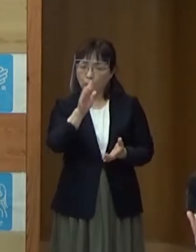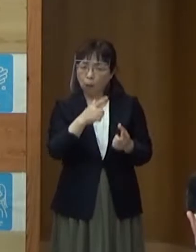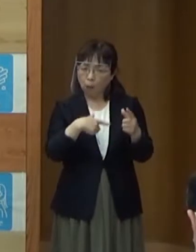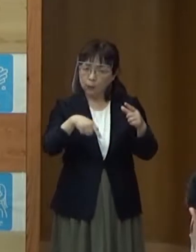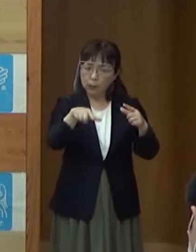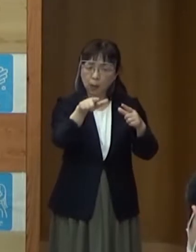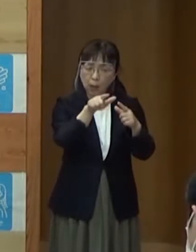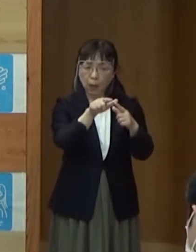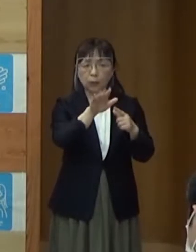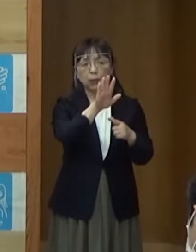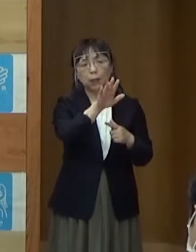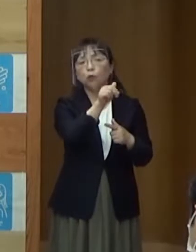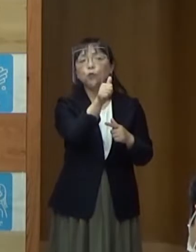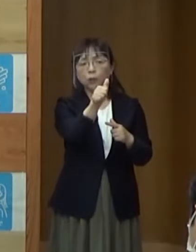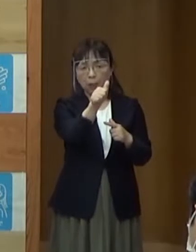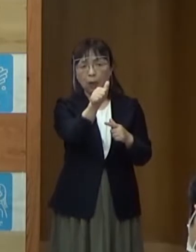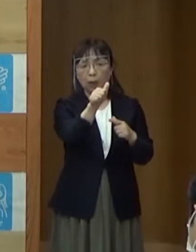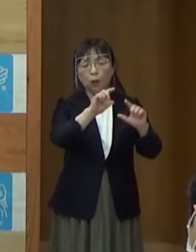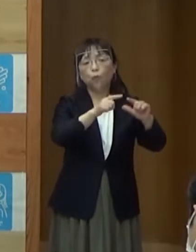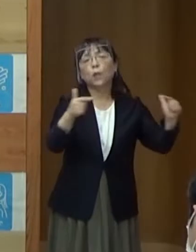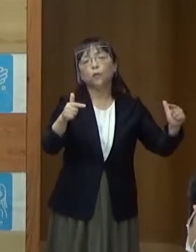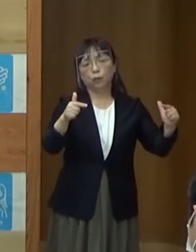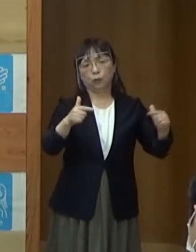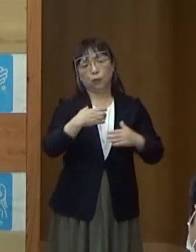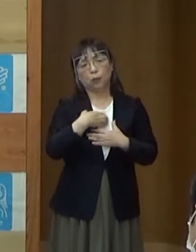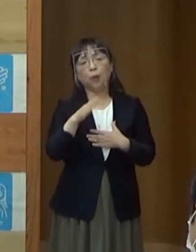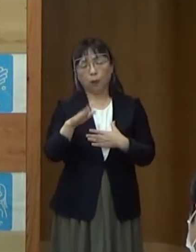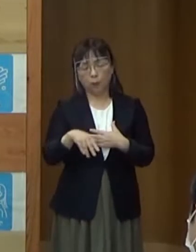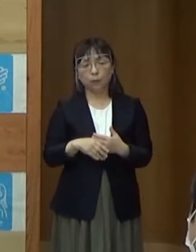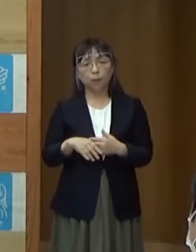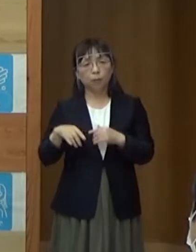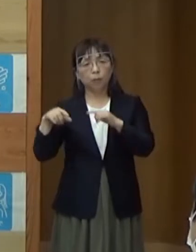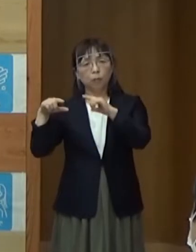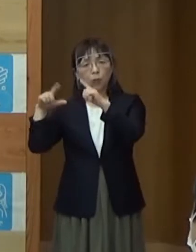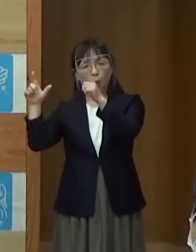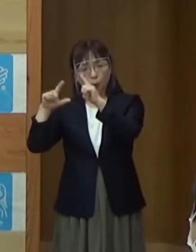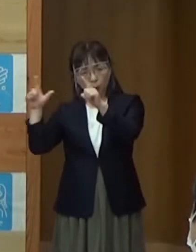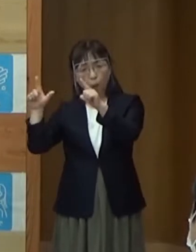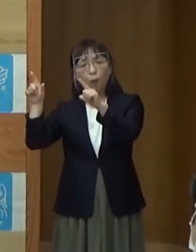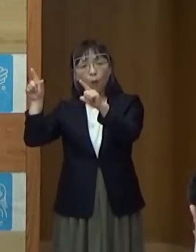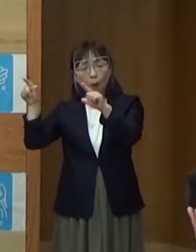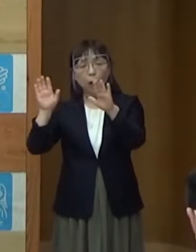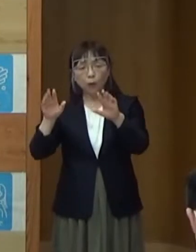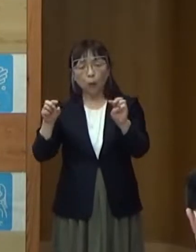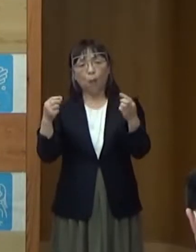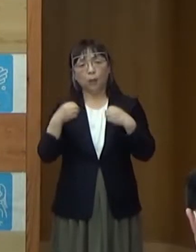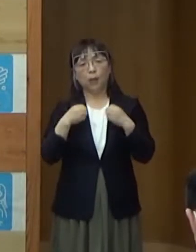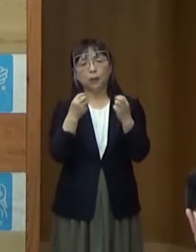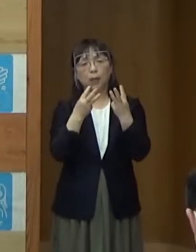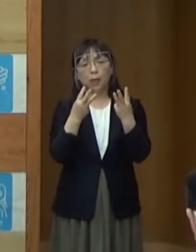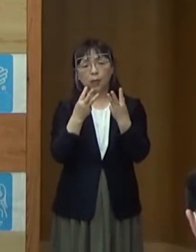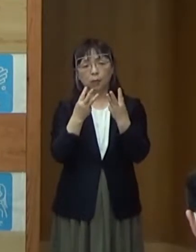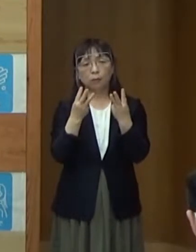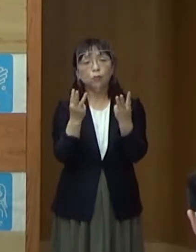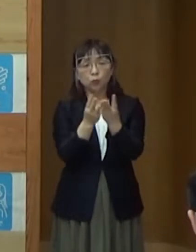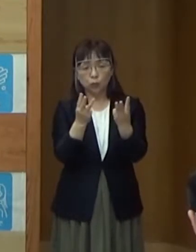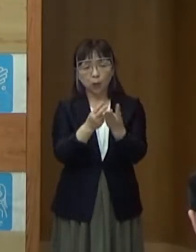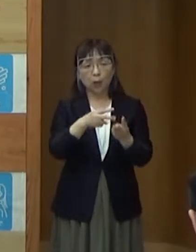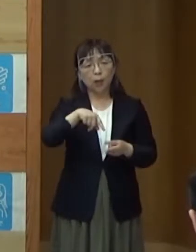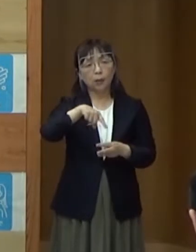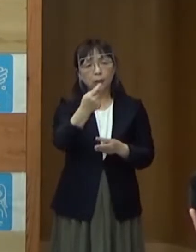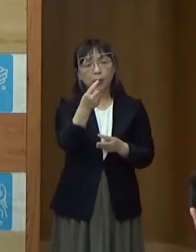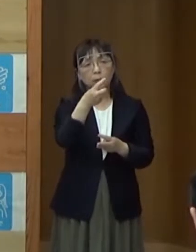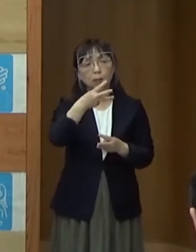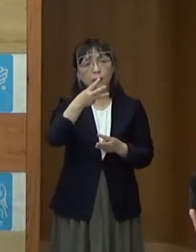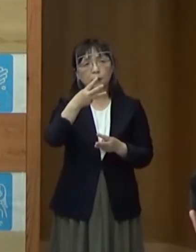置き換わりが進んでいくというふうに考えてます。東京都今日1300人超えてます。前週比較で500人ぐらい確か増えて